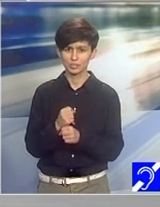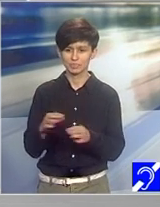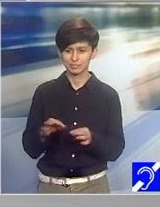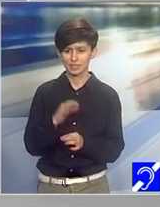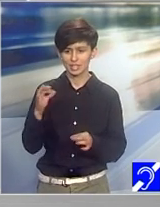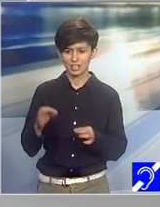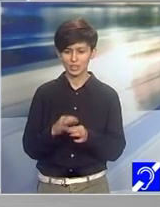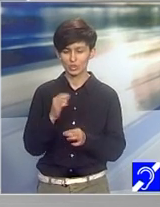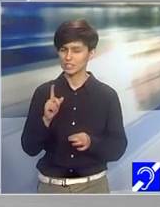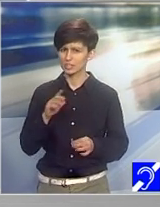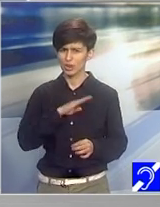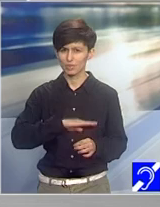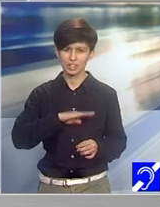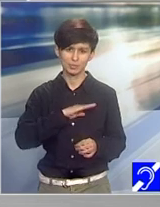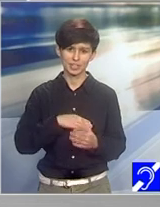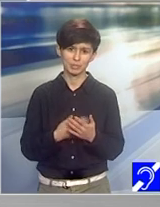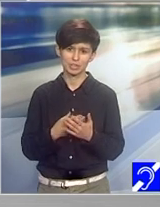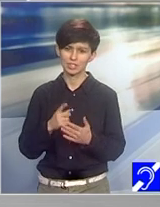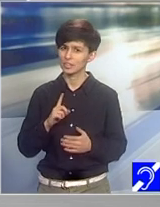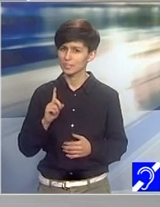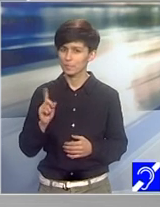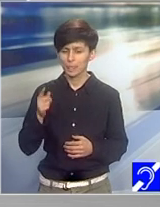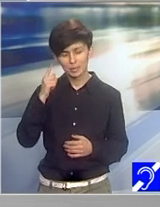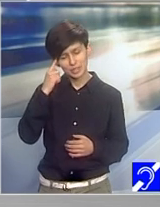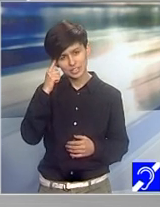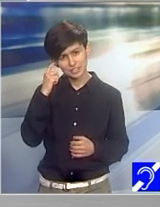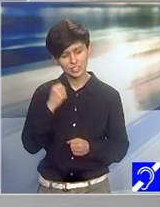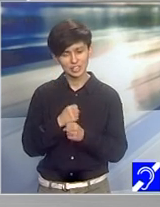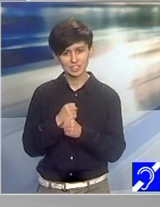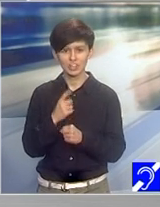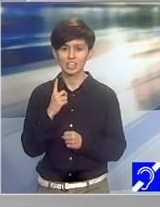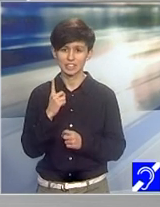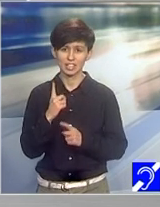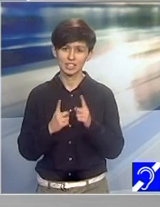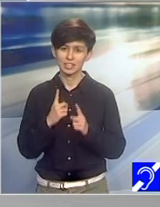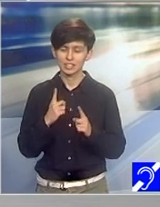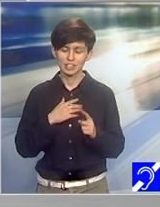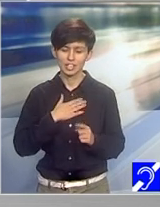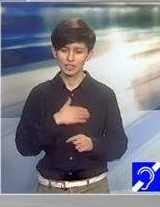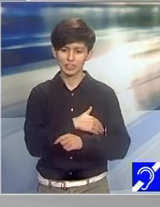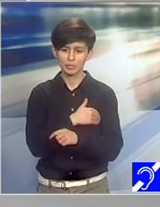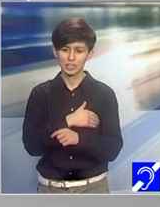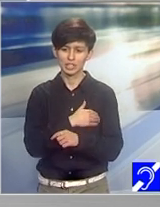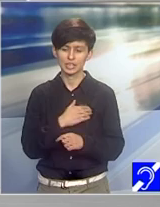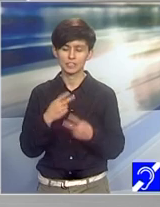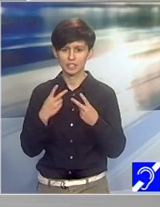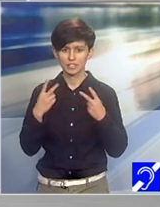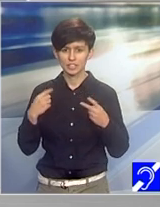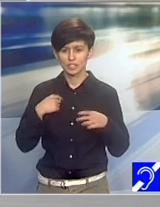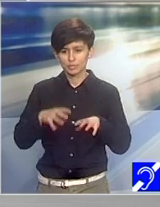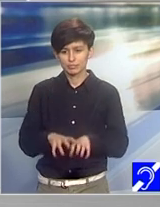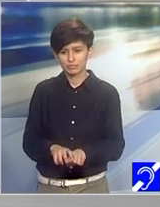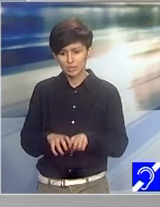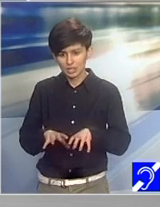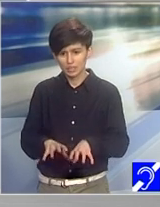acum să știe să facă, dar când avem elevii în vizită, frământ a luat și lucrez cu ei și las să